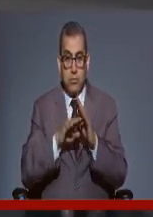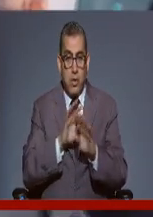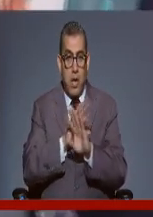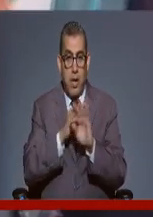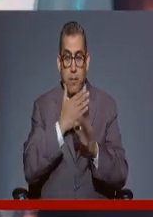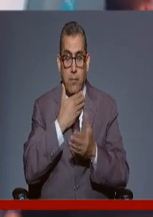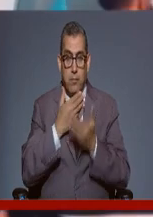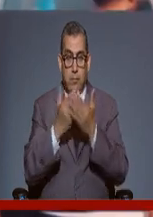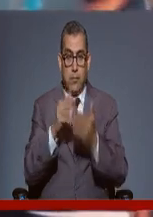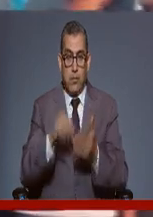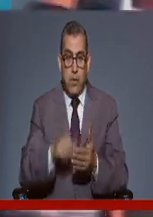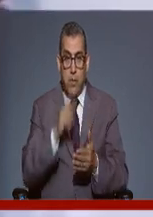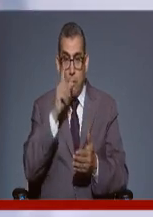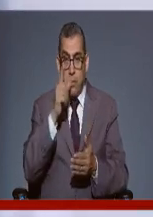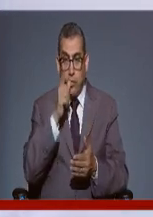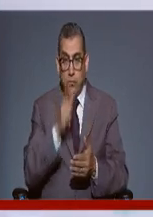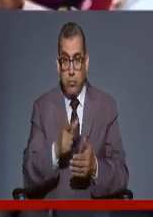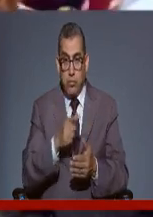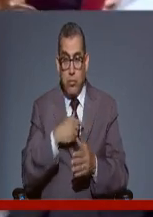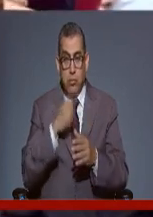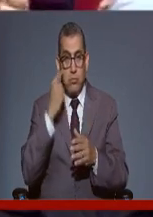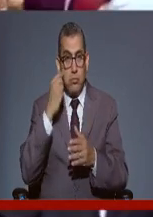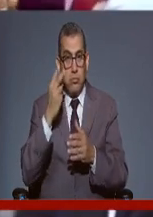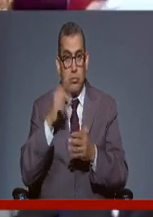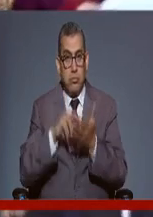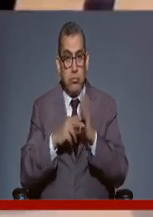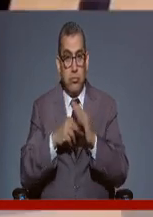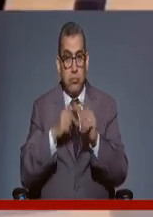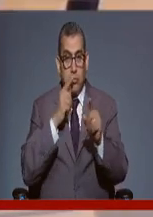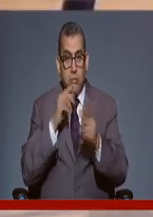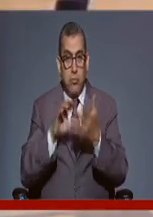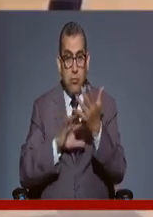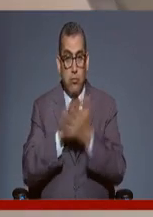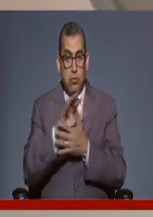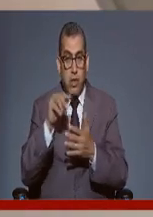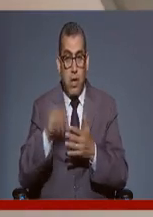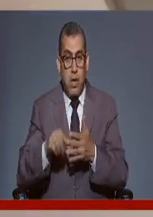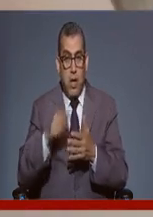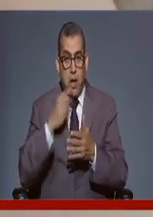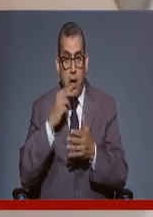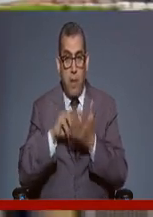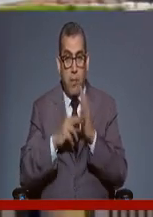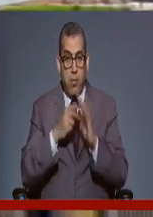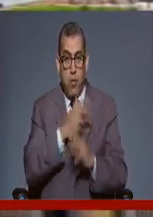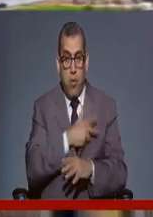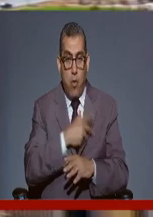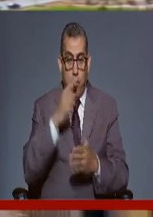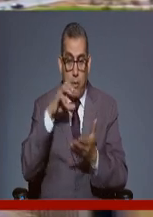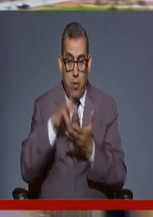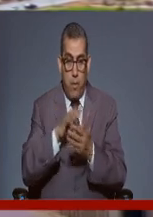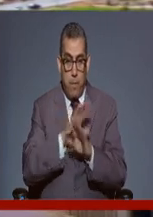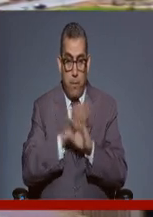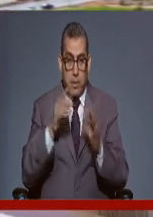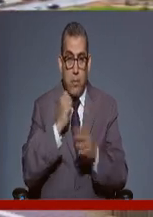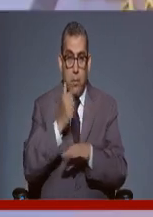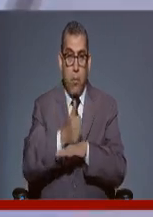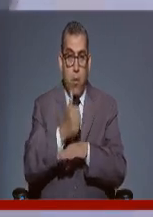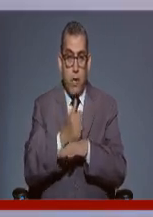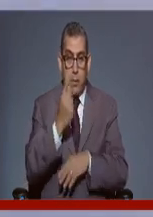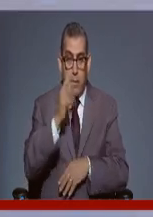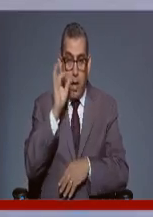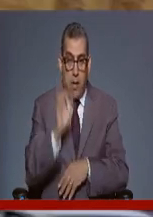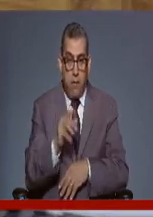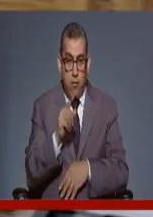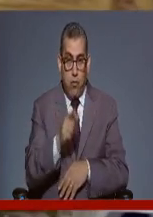المتزايده لكن خلينا نصارح نفسنا المشكله السكانيه مش مسئوليه الحكومه لوحدها ولا مؤسسه بعينها في الدوله